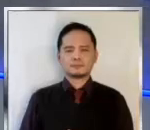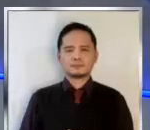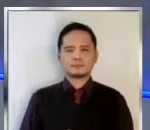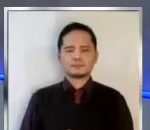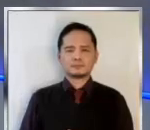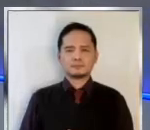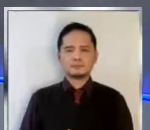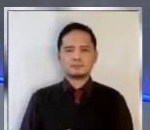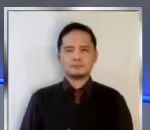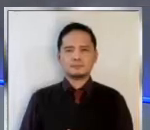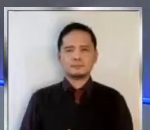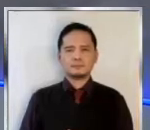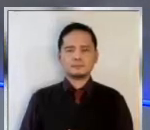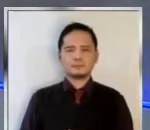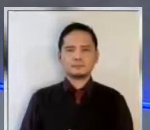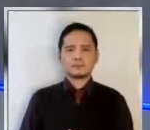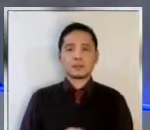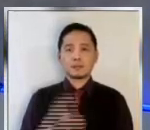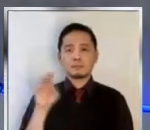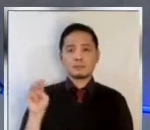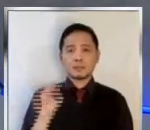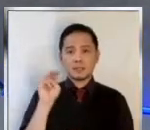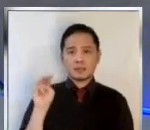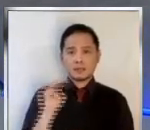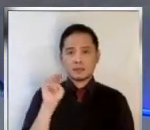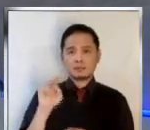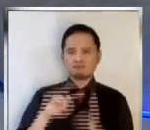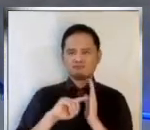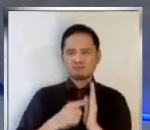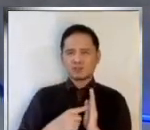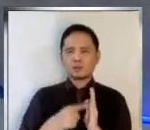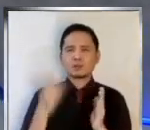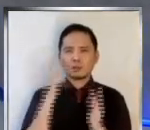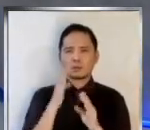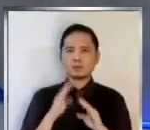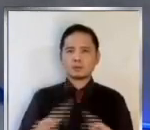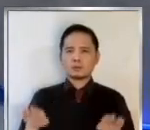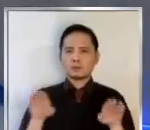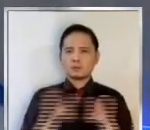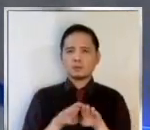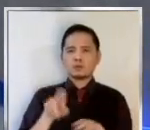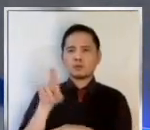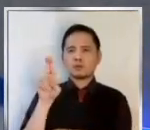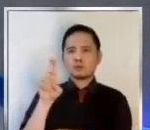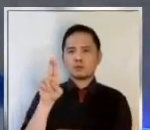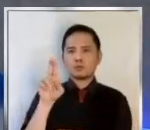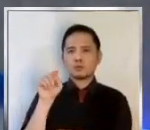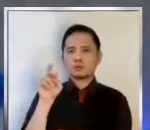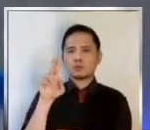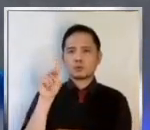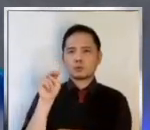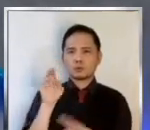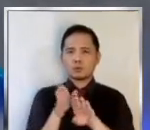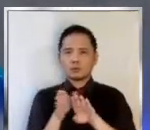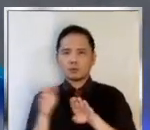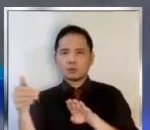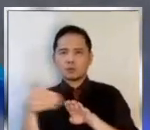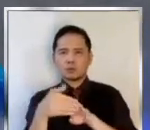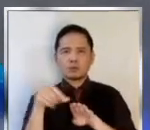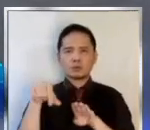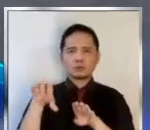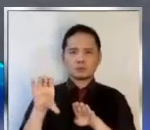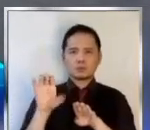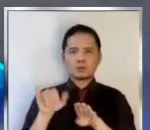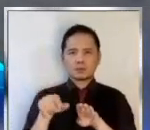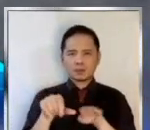Simula sa Lunes, isasara muna ng MMDA yung U-turn slot sa May Edsa North Avenue sa lungsod ng Quezon at meron pa hong